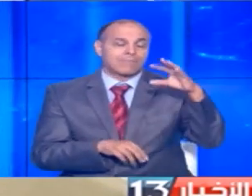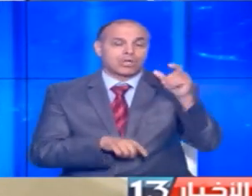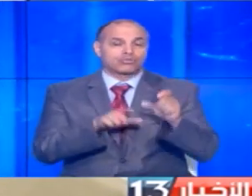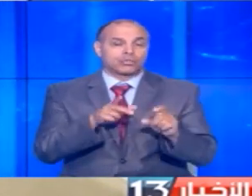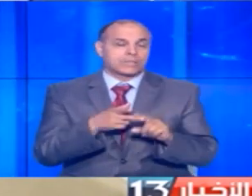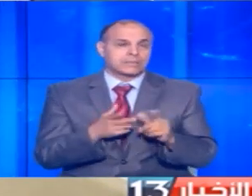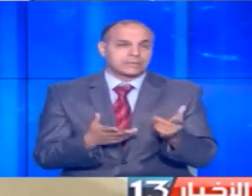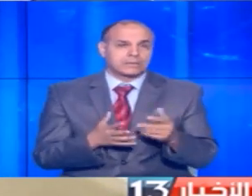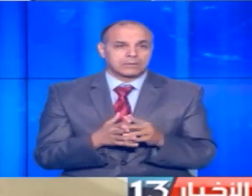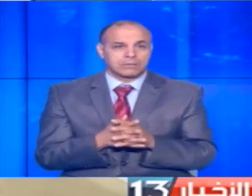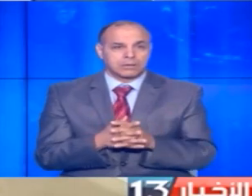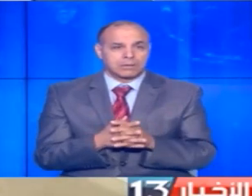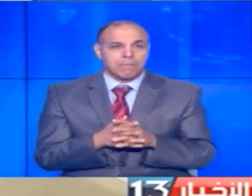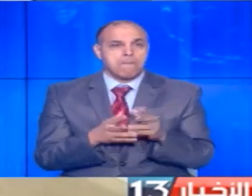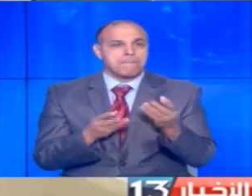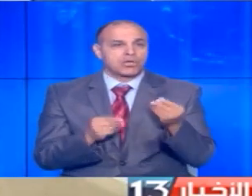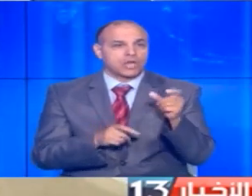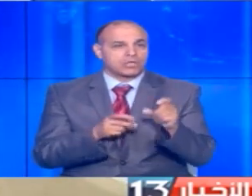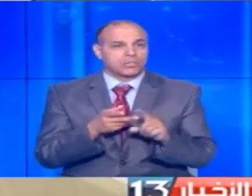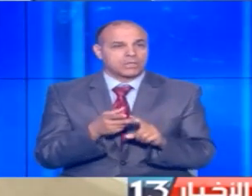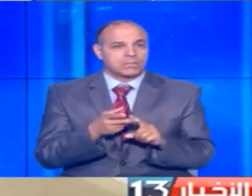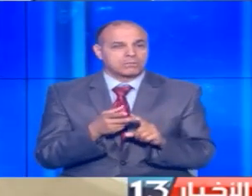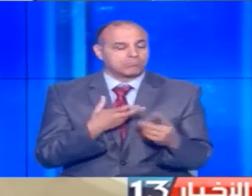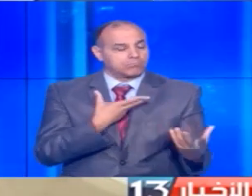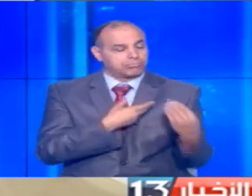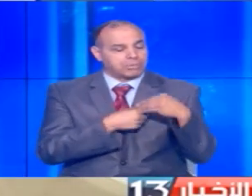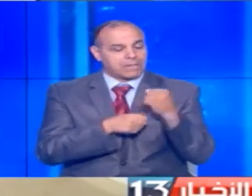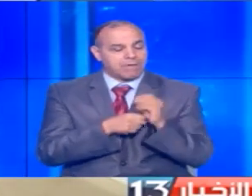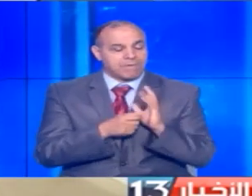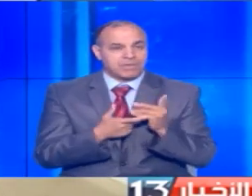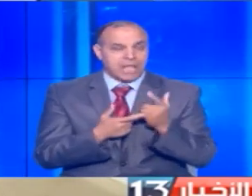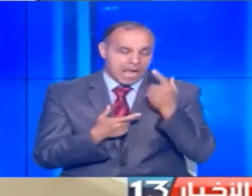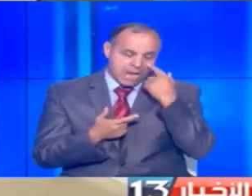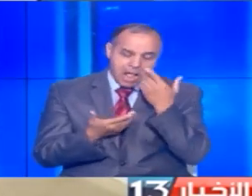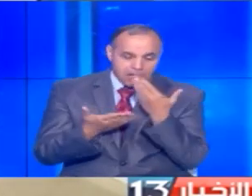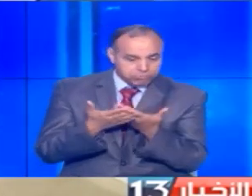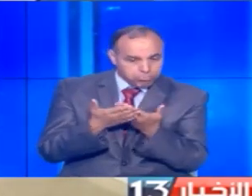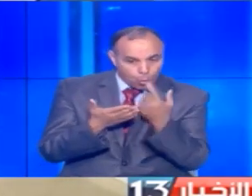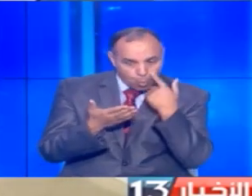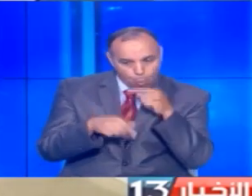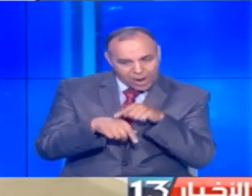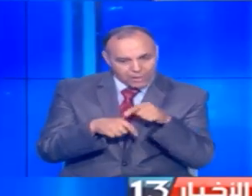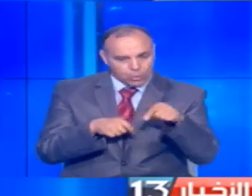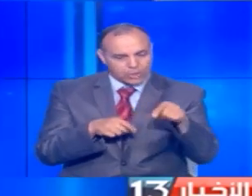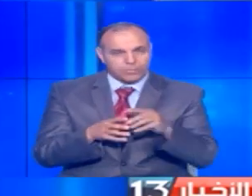أما فيهم برشا اللي ما التحقوش، هذاك علاش زادا ناخذوا احنا شوية وقت.